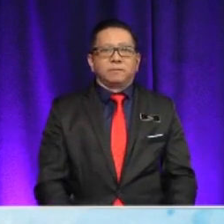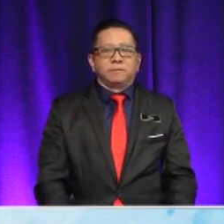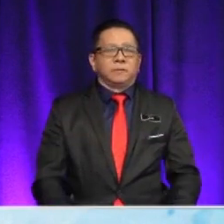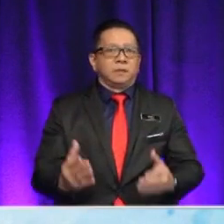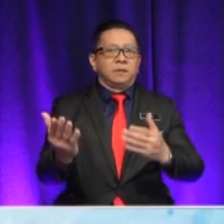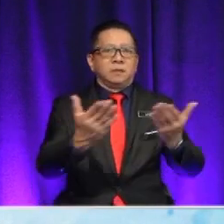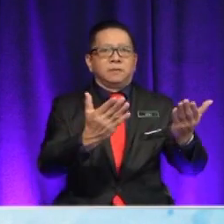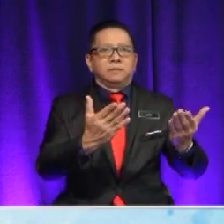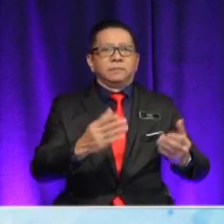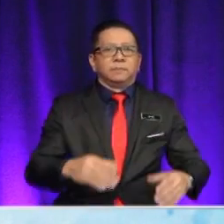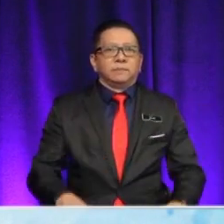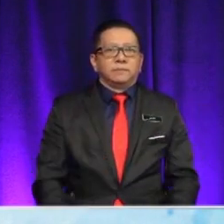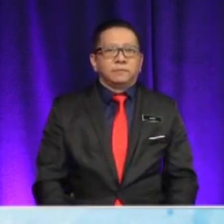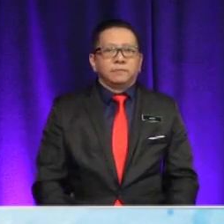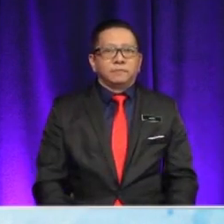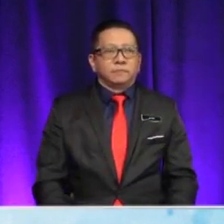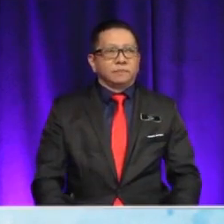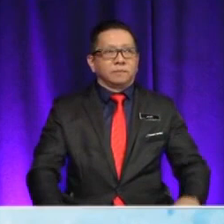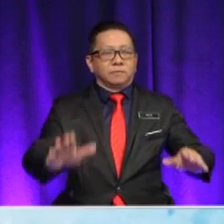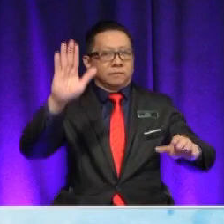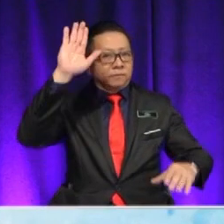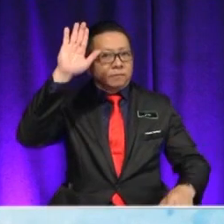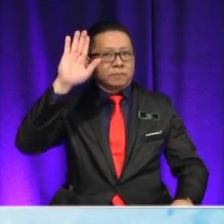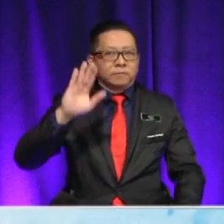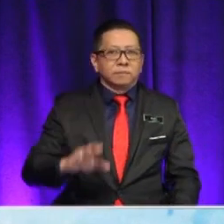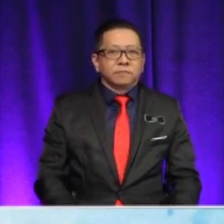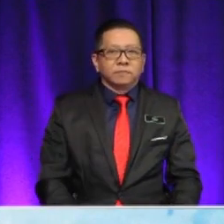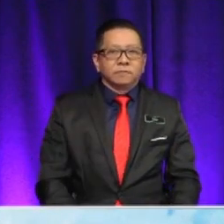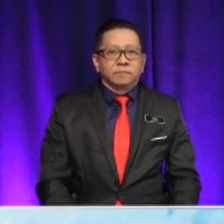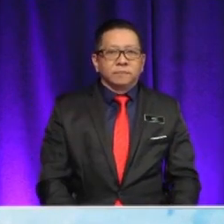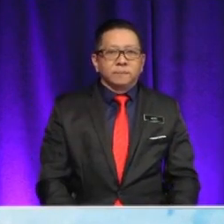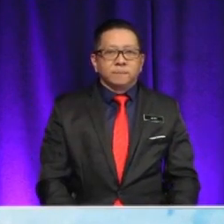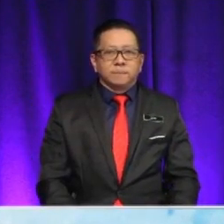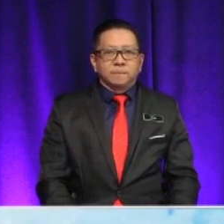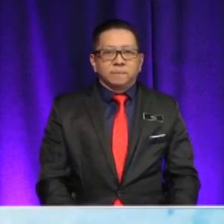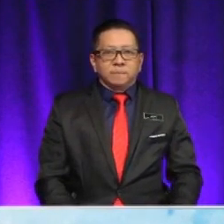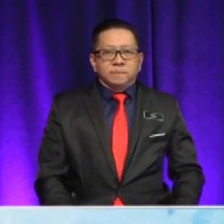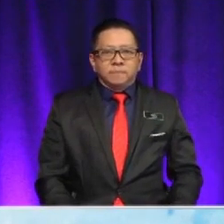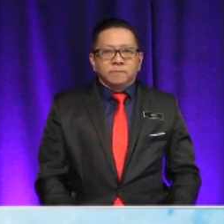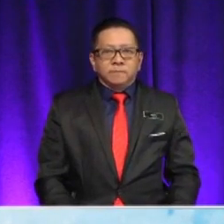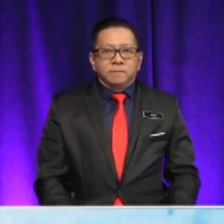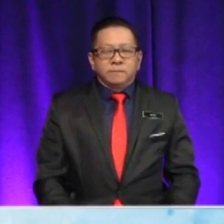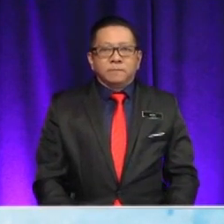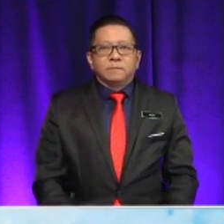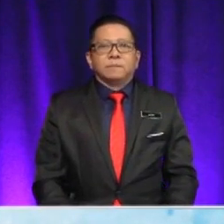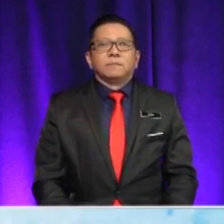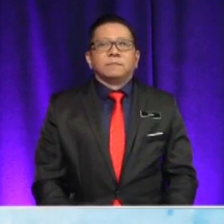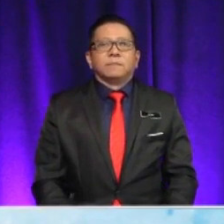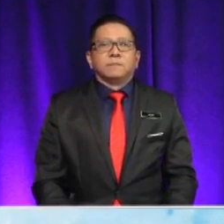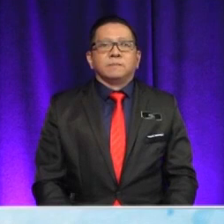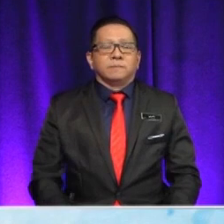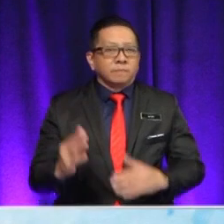Silakan. Okey, ada yang nak cuba? Boleh angkat tangan. Akila nak cuba ke, Akila? Boleh, Akila.